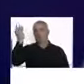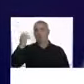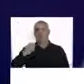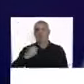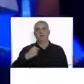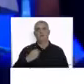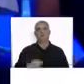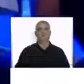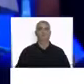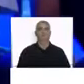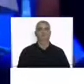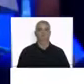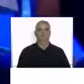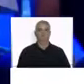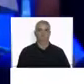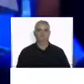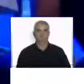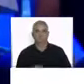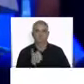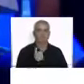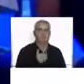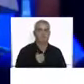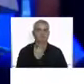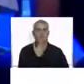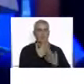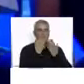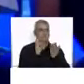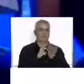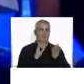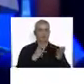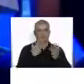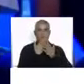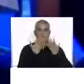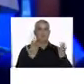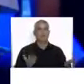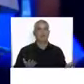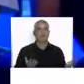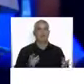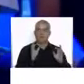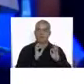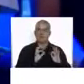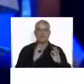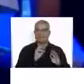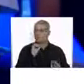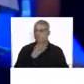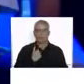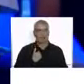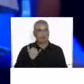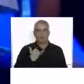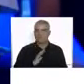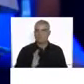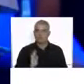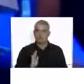כן. אני, קודם כל אני רוצה להעביר נקודה, שזה יהיה ברור. אף אחד לא שלח אותי היום.